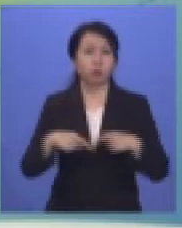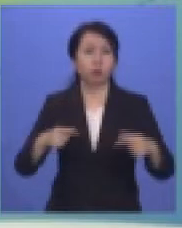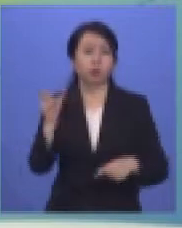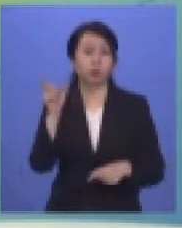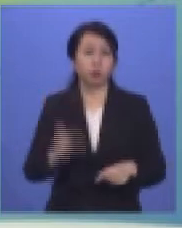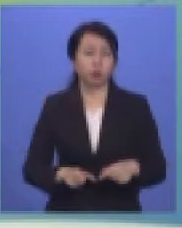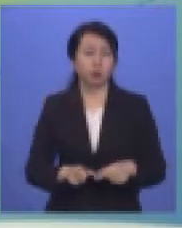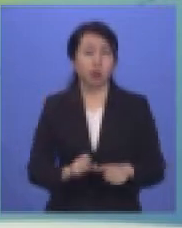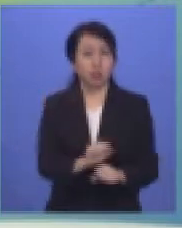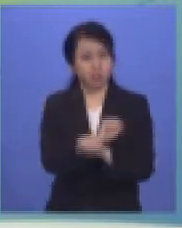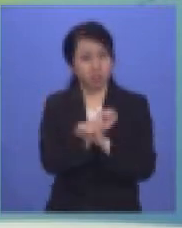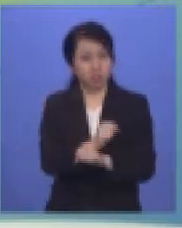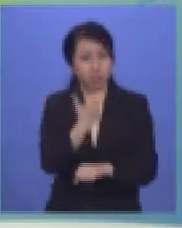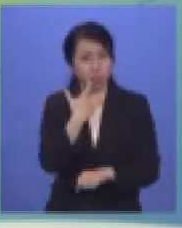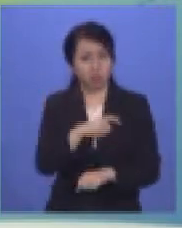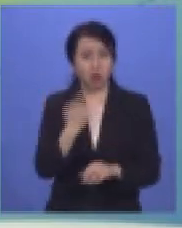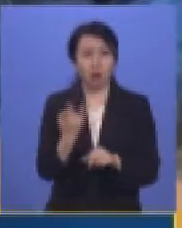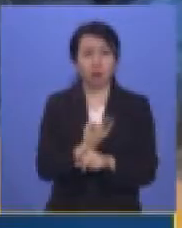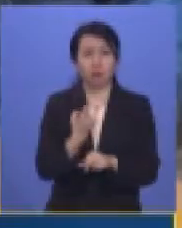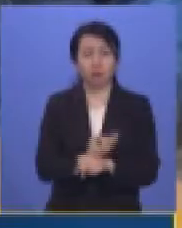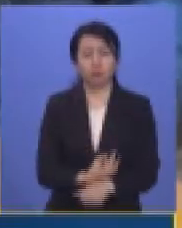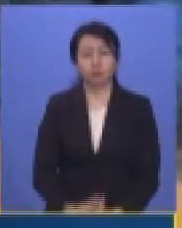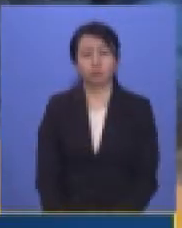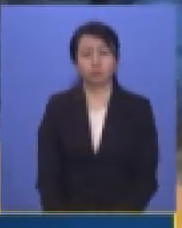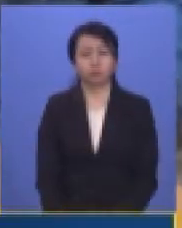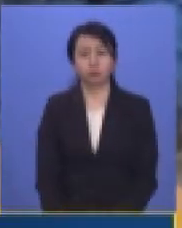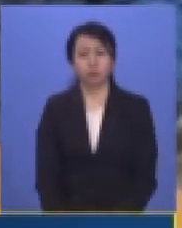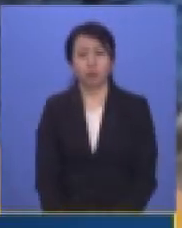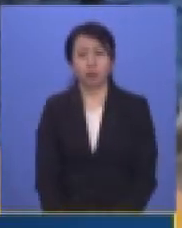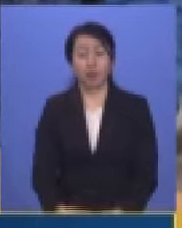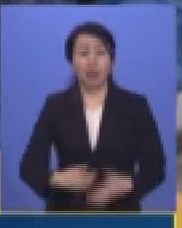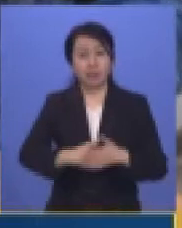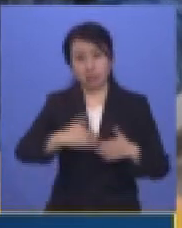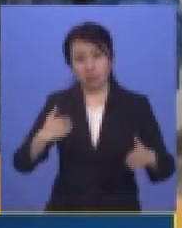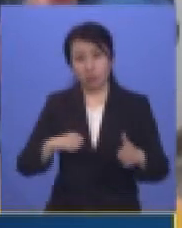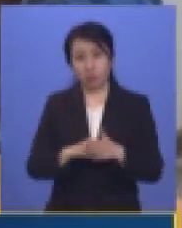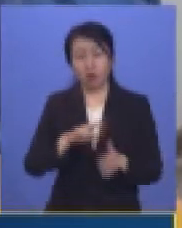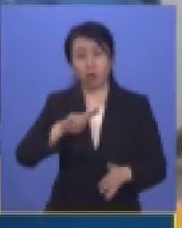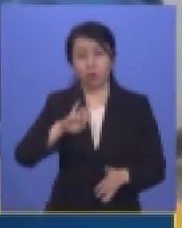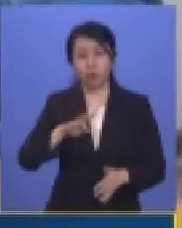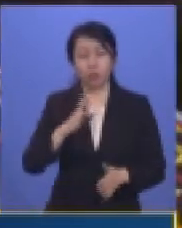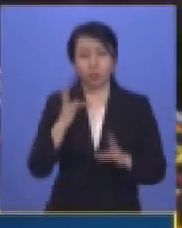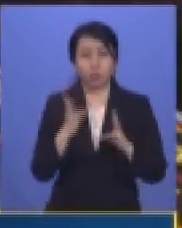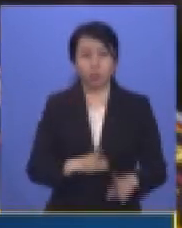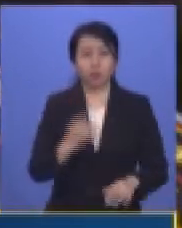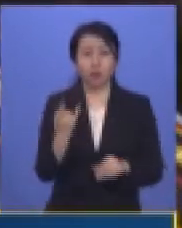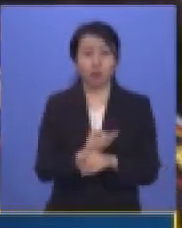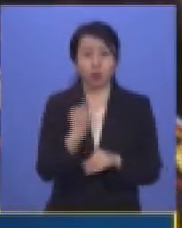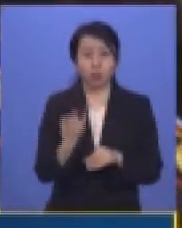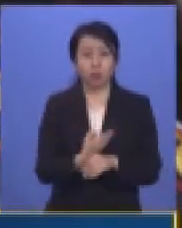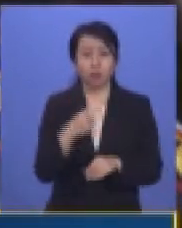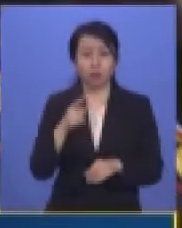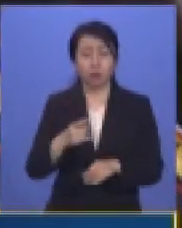горожанам уберечься от назойливых аферистов. За день до того, как Юрий Фоминых стал жертвой мошенничества, ему